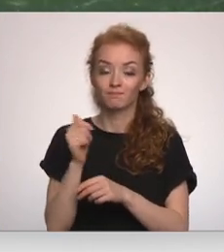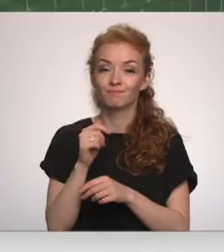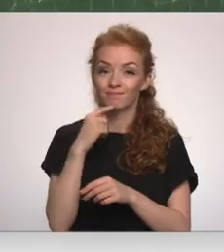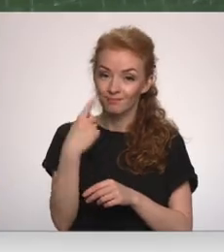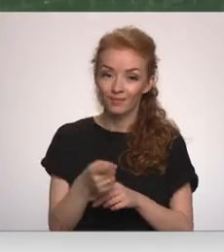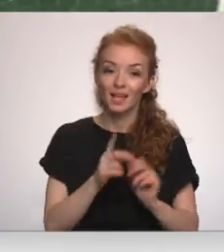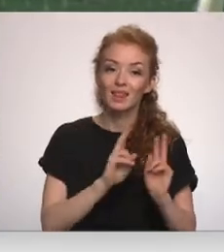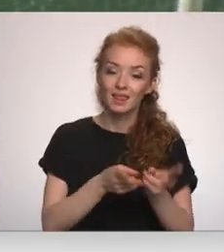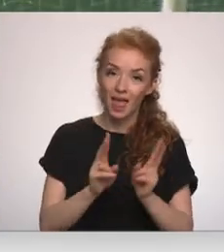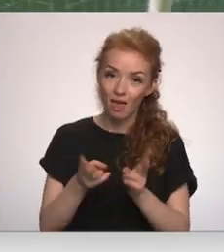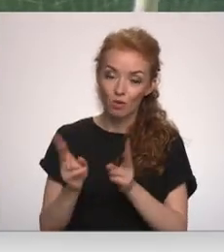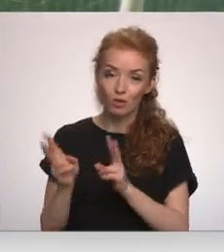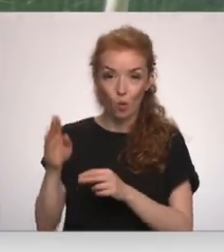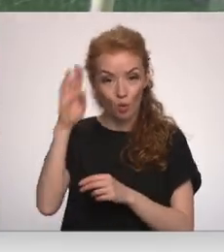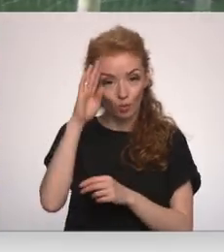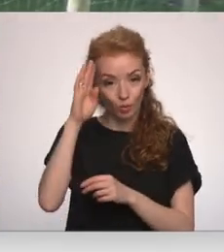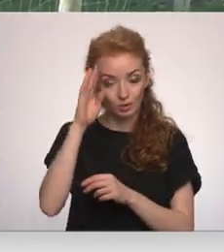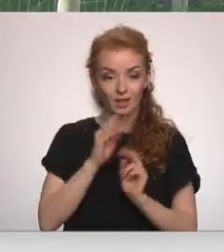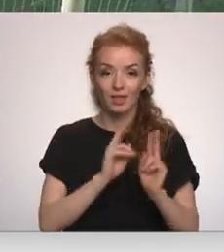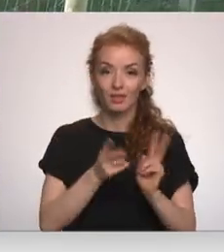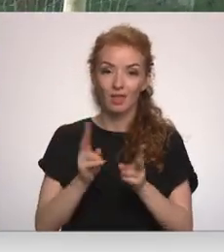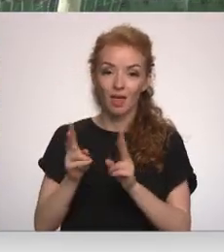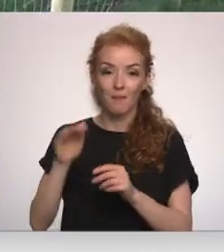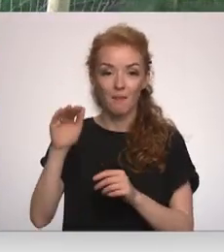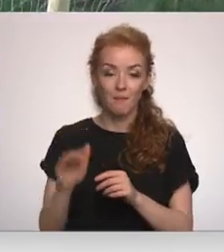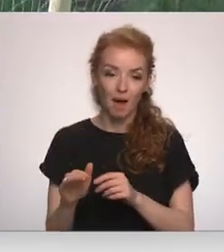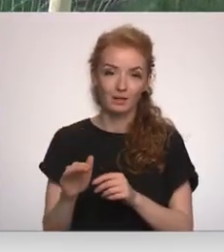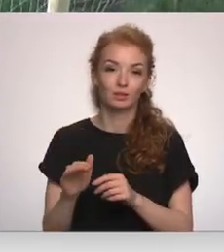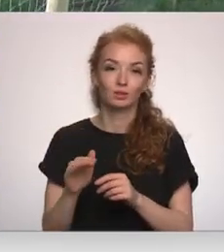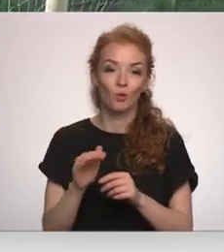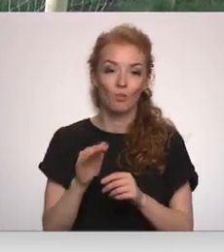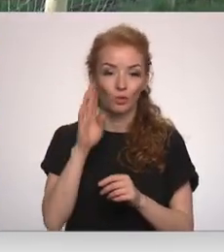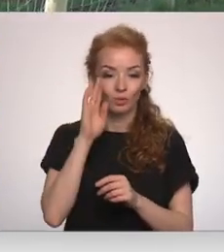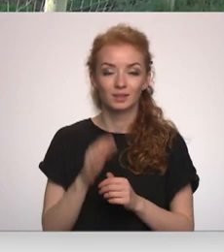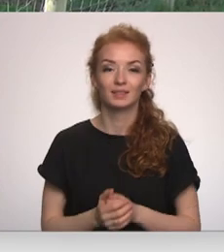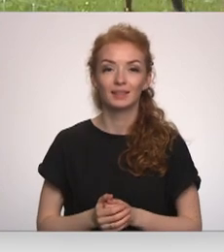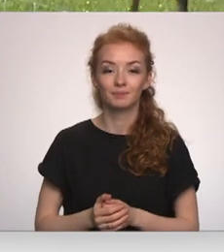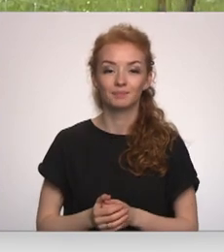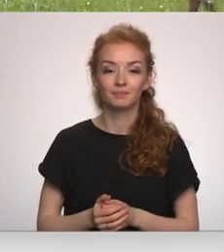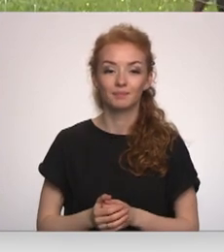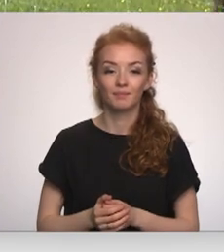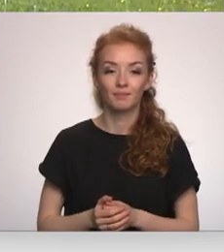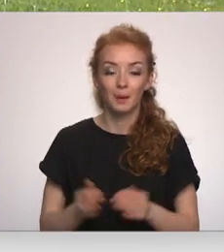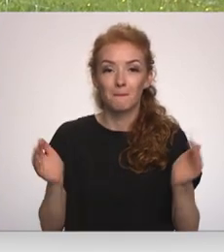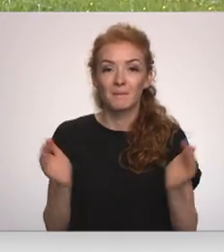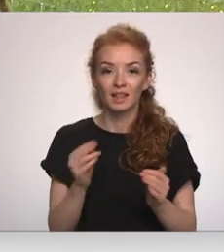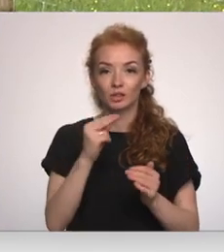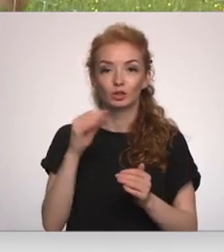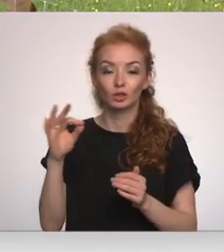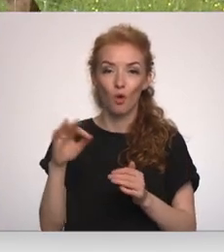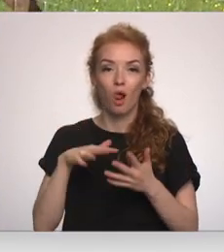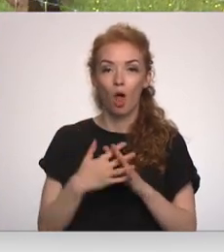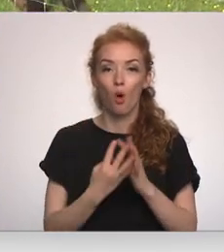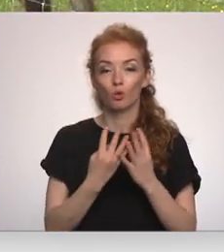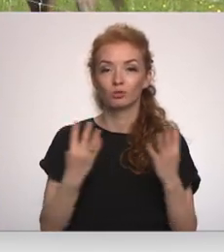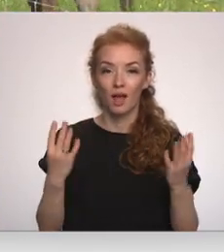Dejo puisīti, dejo mazo olīti. Re, kur tev sieviņas neļauj dejot. Mini zoolauku sēta